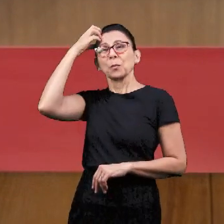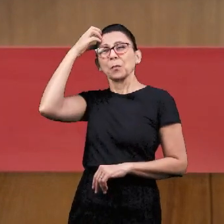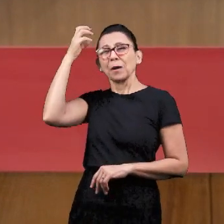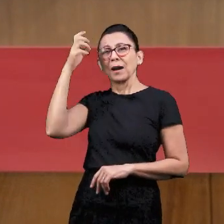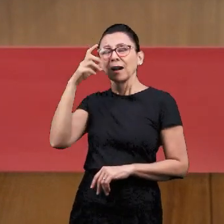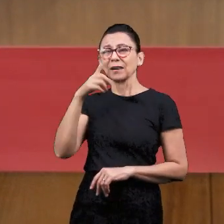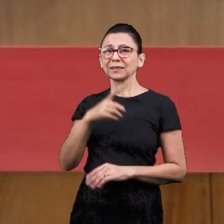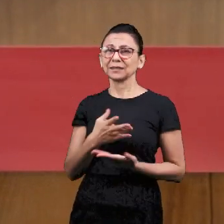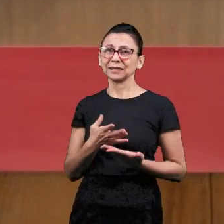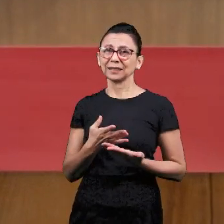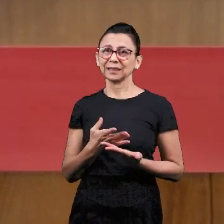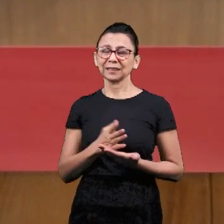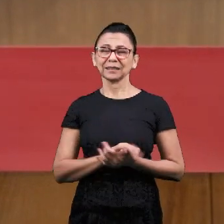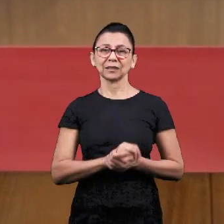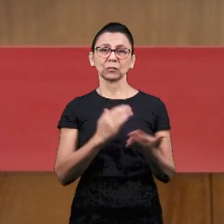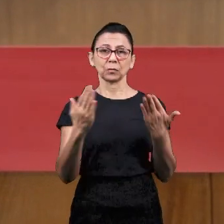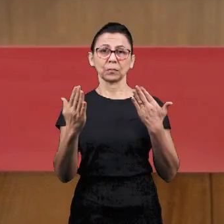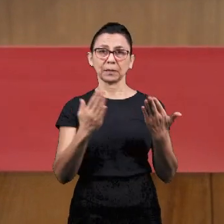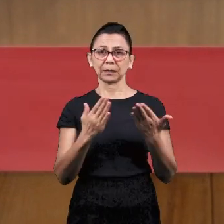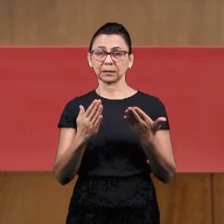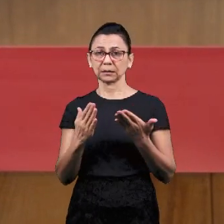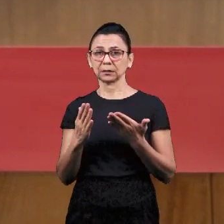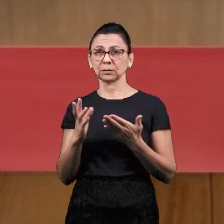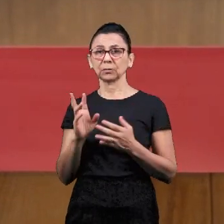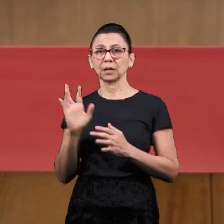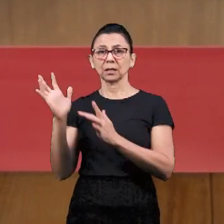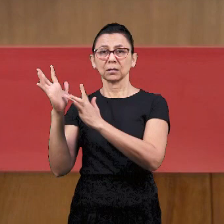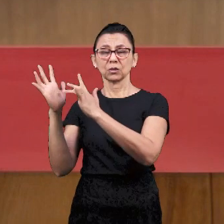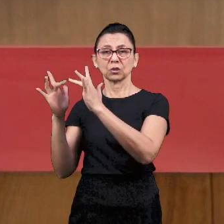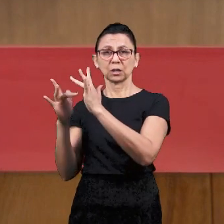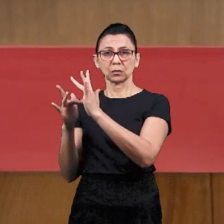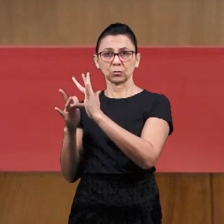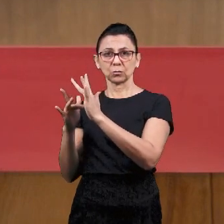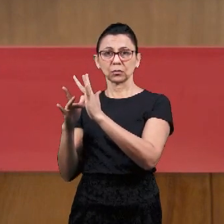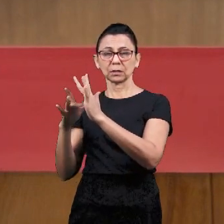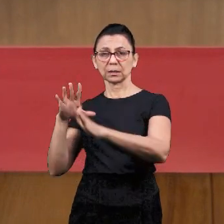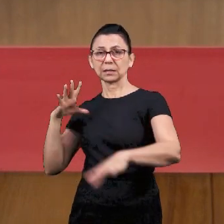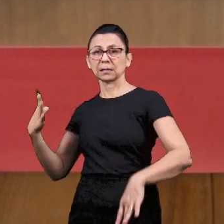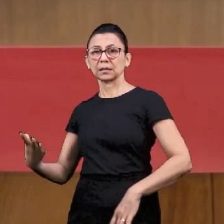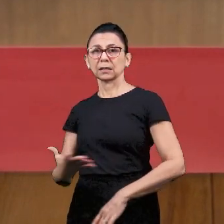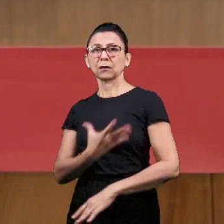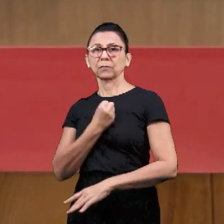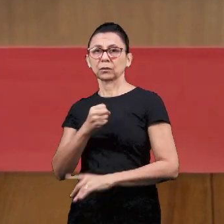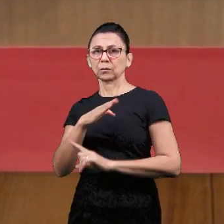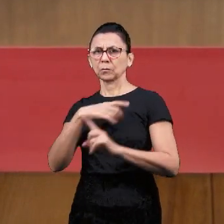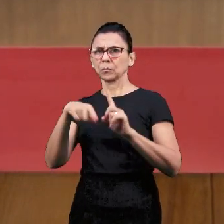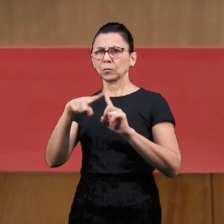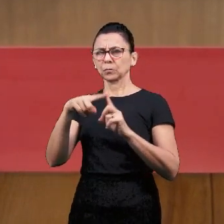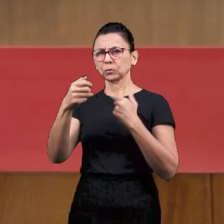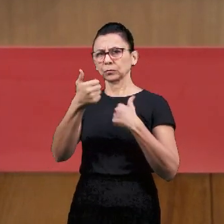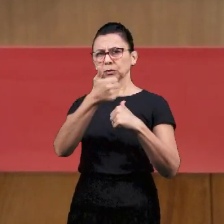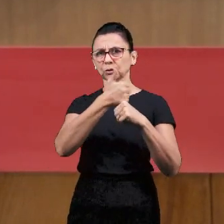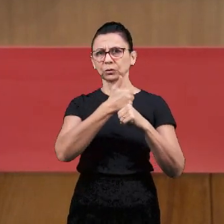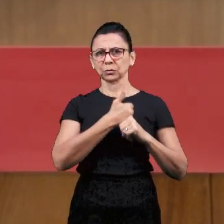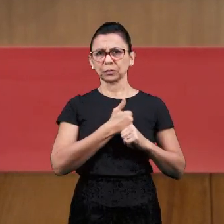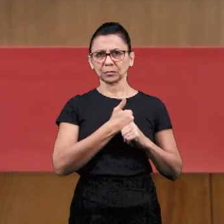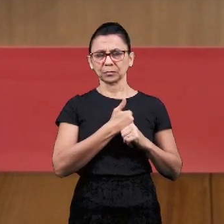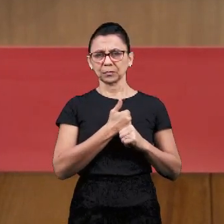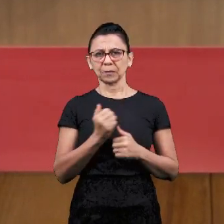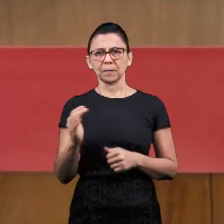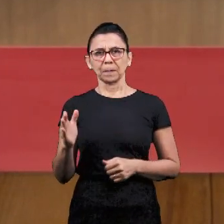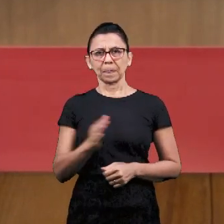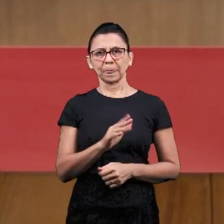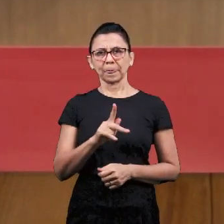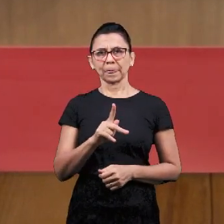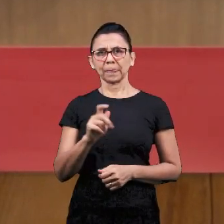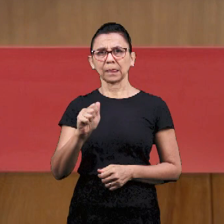la culpabilité que nous avons par rapport à notre Sauveur. Très bien placé pour ce frère Antonov de l'église de Minsk